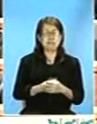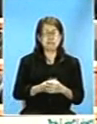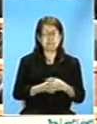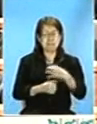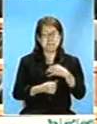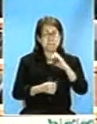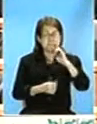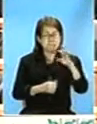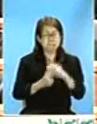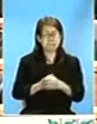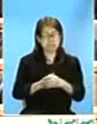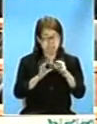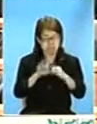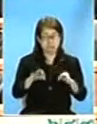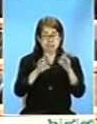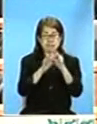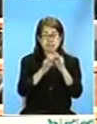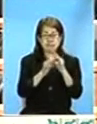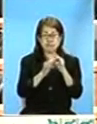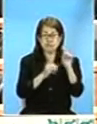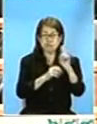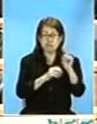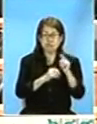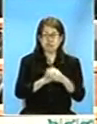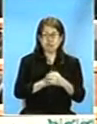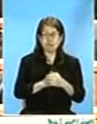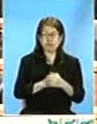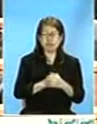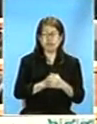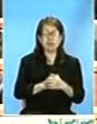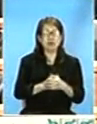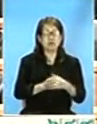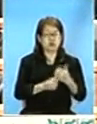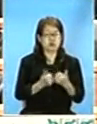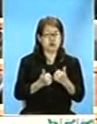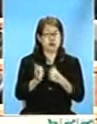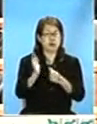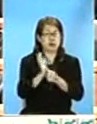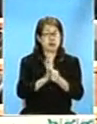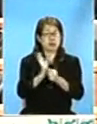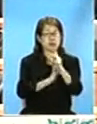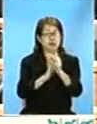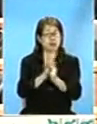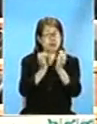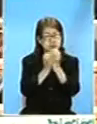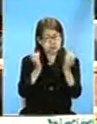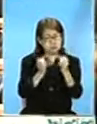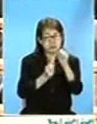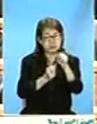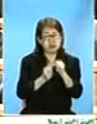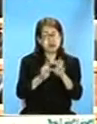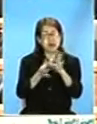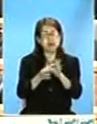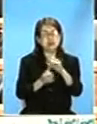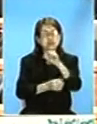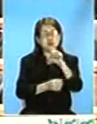ซึ่งเป็นหัวใจสำคัญสำหรับการแก้ไขรัฐธรรมนูญในเรื่องที่มาของ